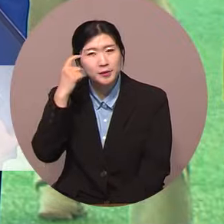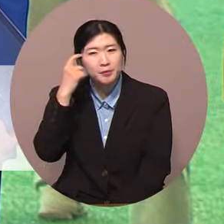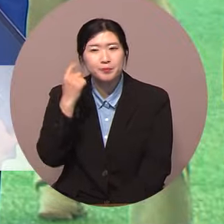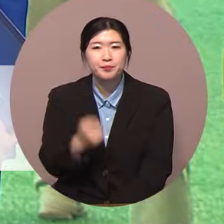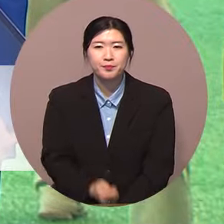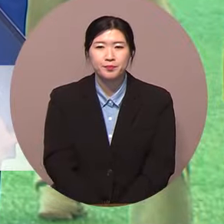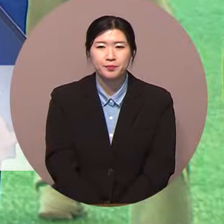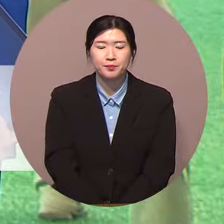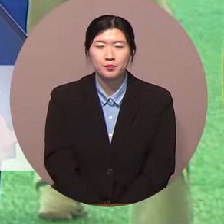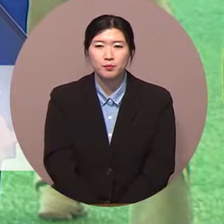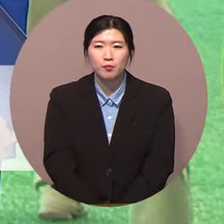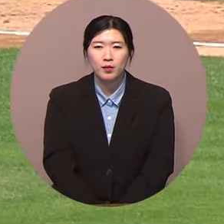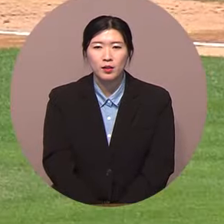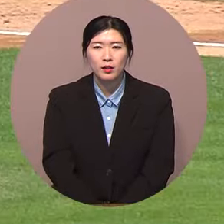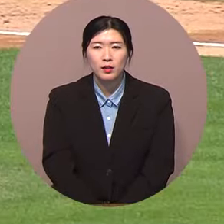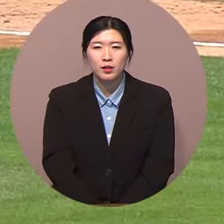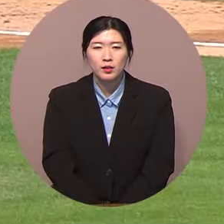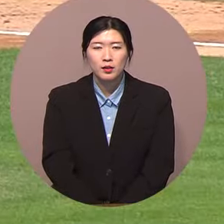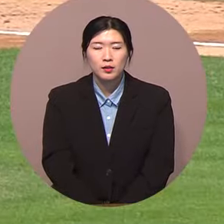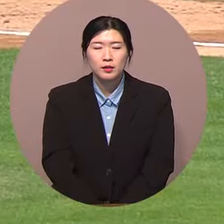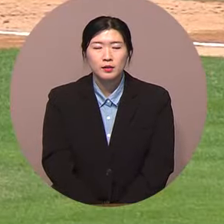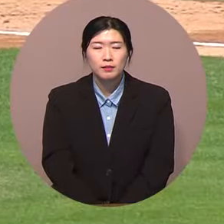이승섭 기자입니다.